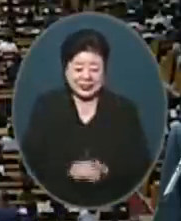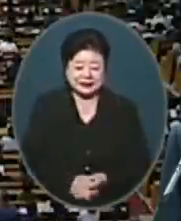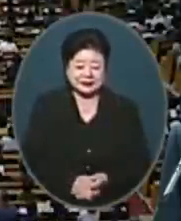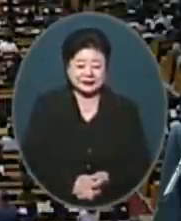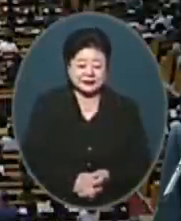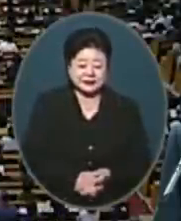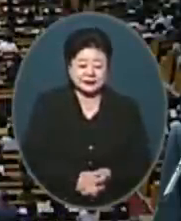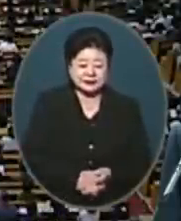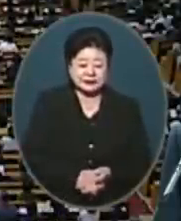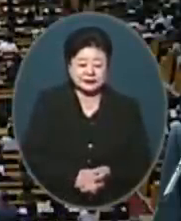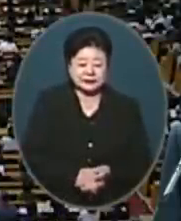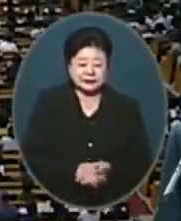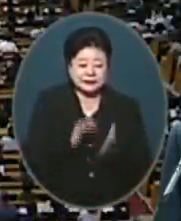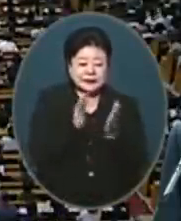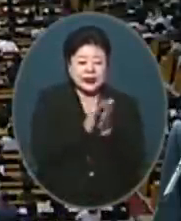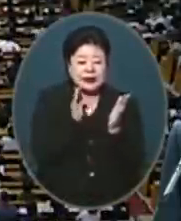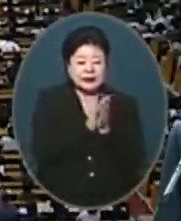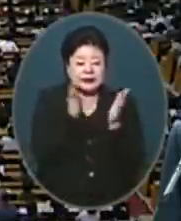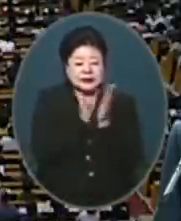얻었습니다.